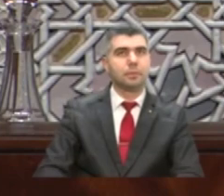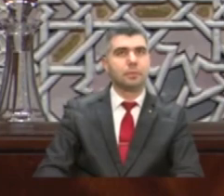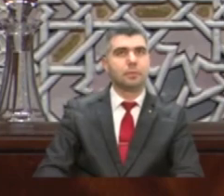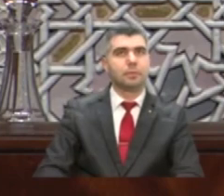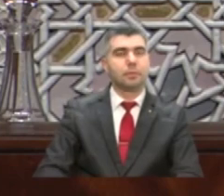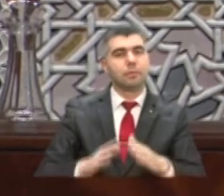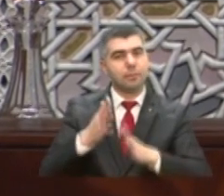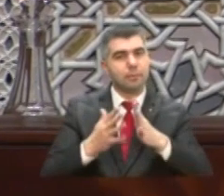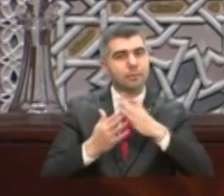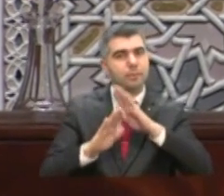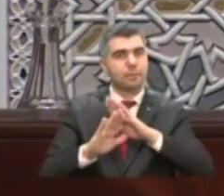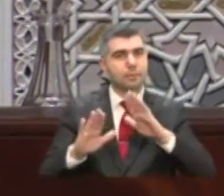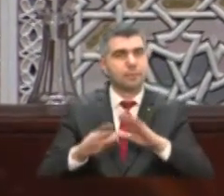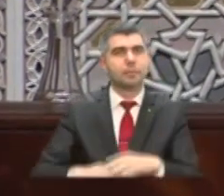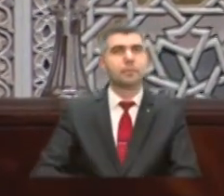رفعت الجلسة